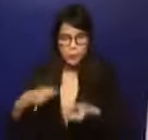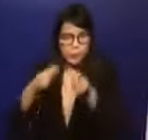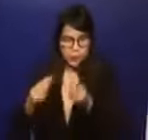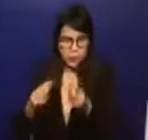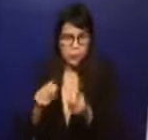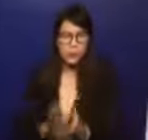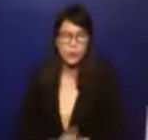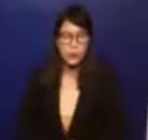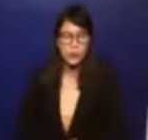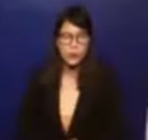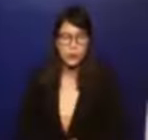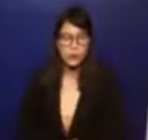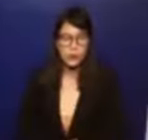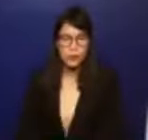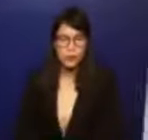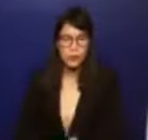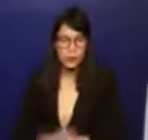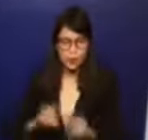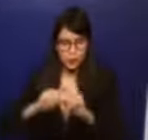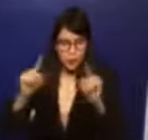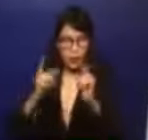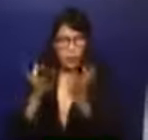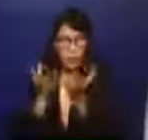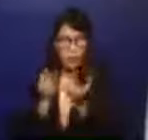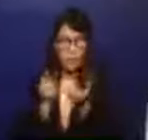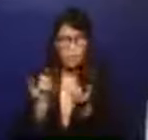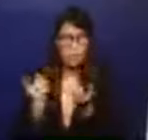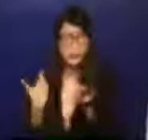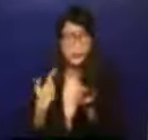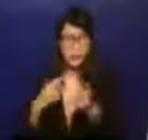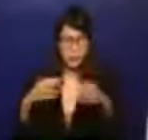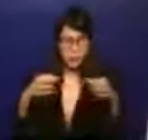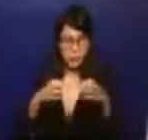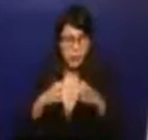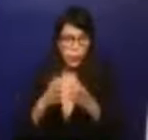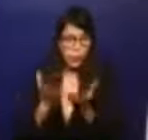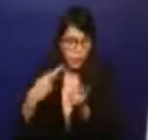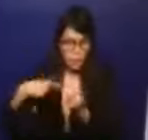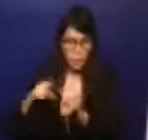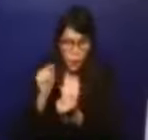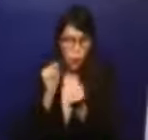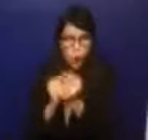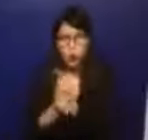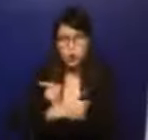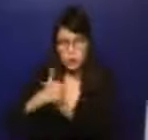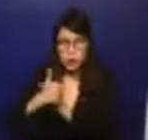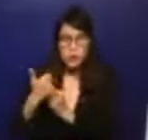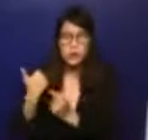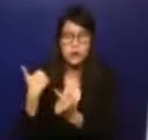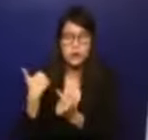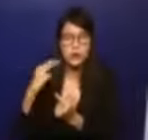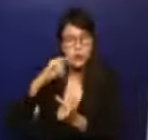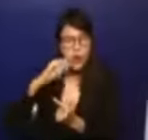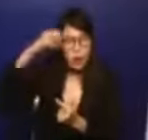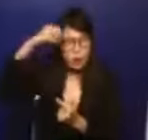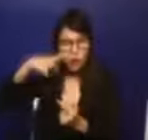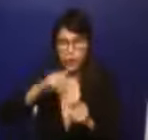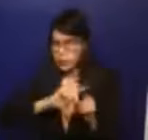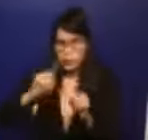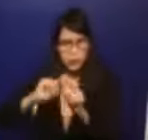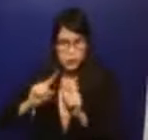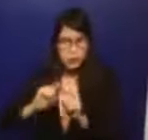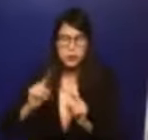ต่การได้รับจากกองทัพนะคะการได้รับประโยชน์อื่นใดจากกองทัพทั้งค่าน้ำค่าไฟค่าอื่นๆอีก